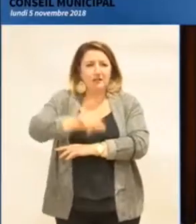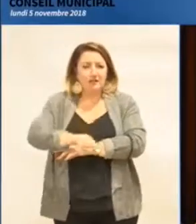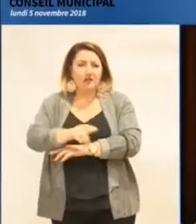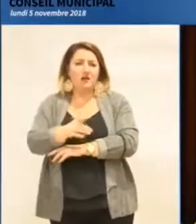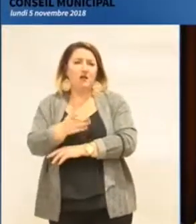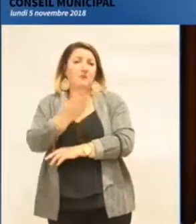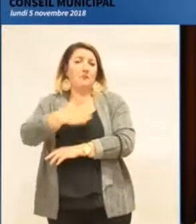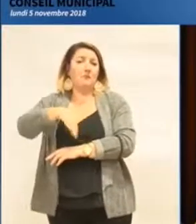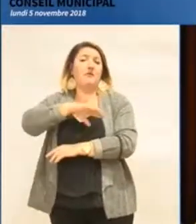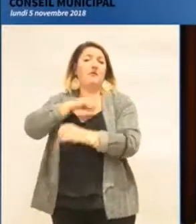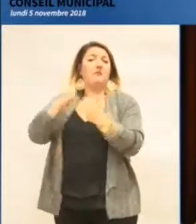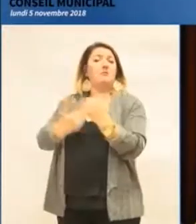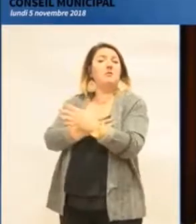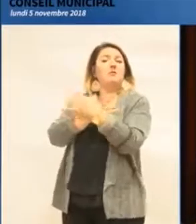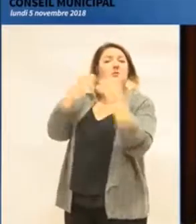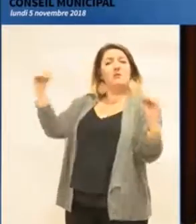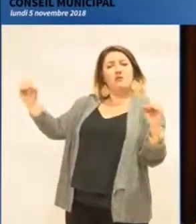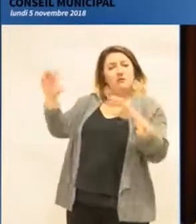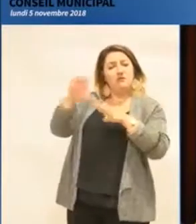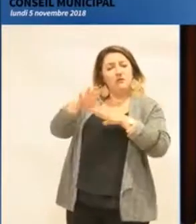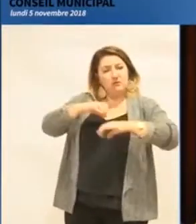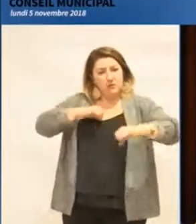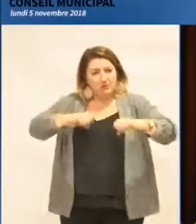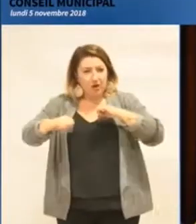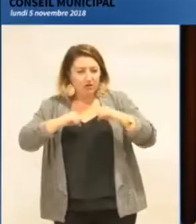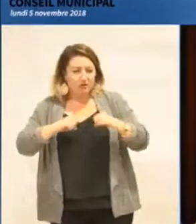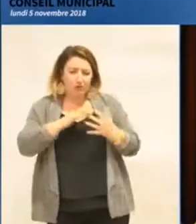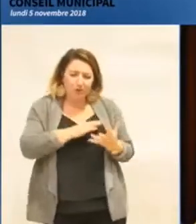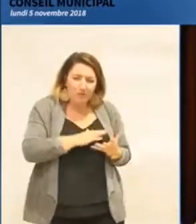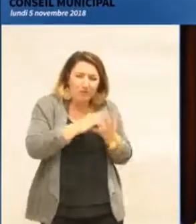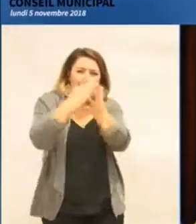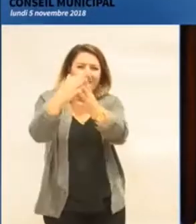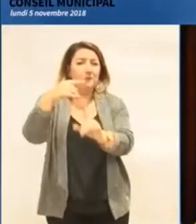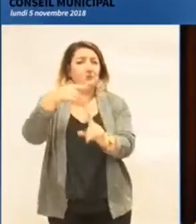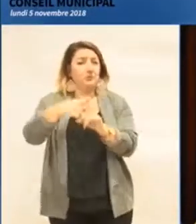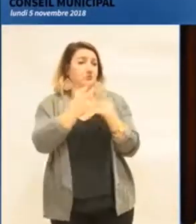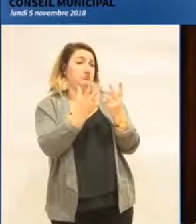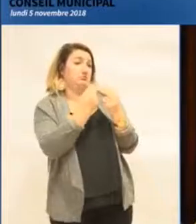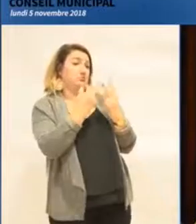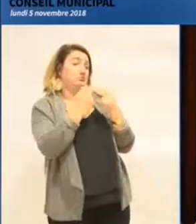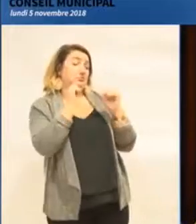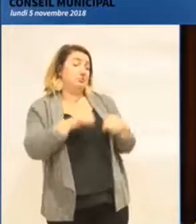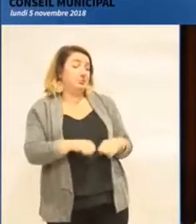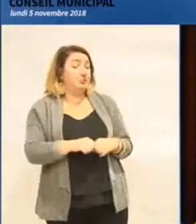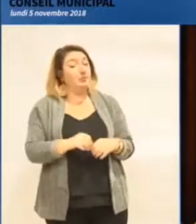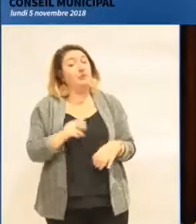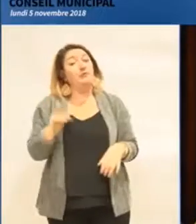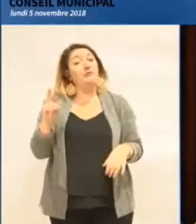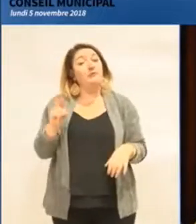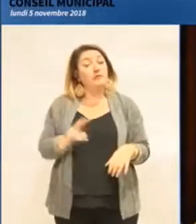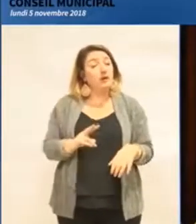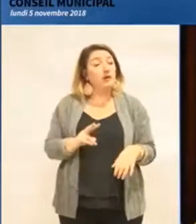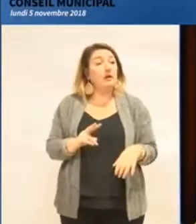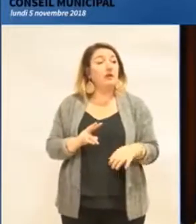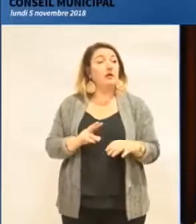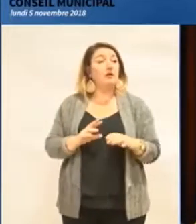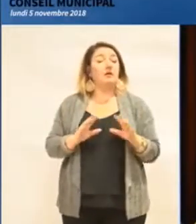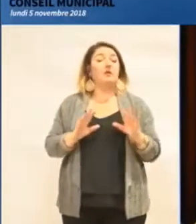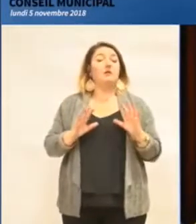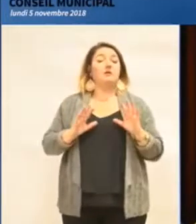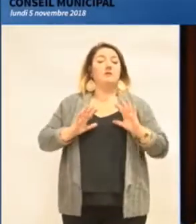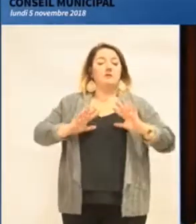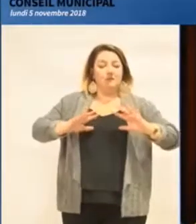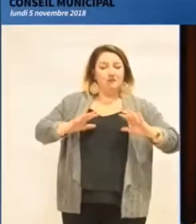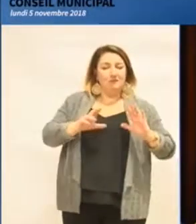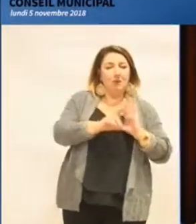de la métropole et à la volonté commune partagée entre la ville et la métropole, qui a récupéré ces compétences-là,